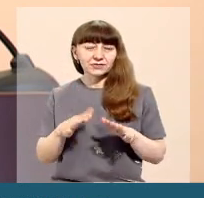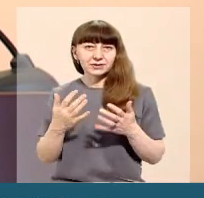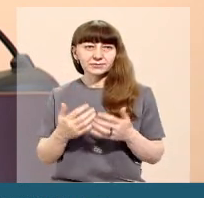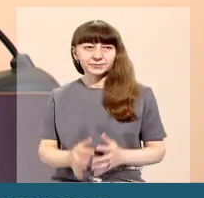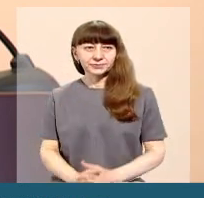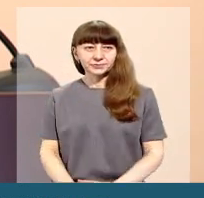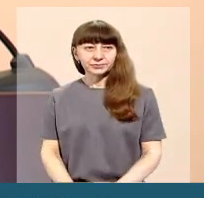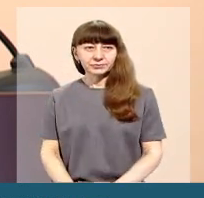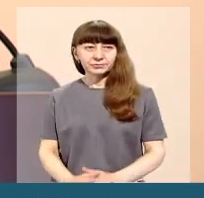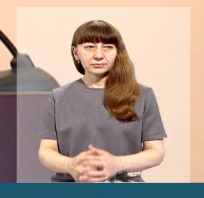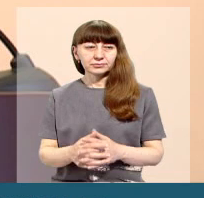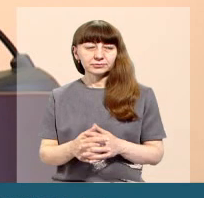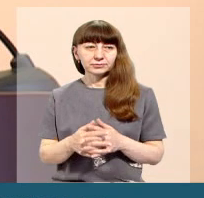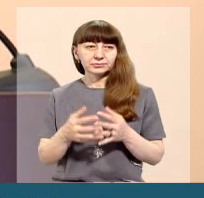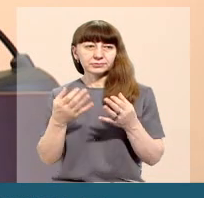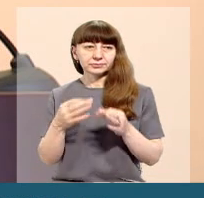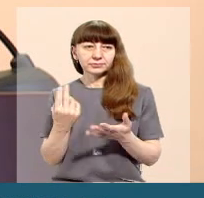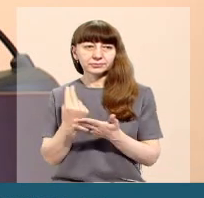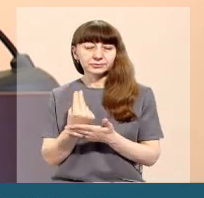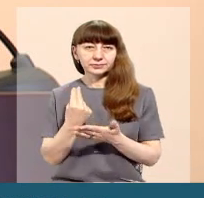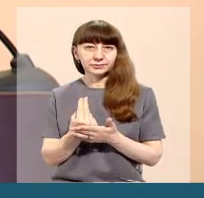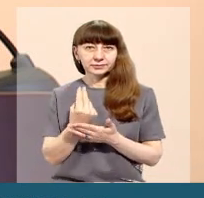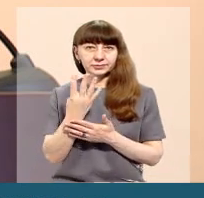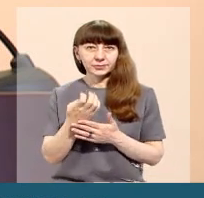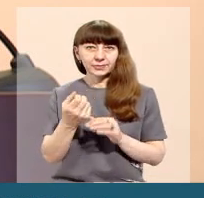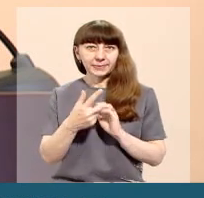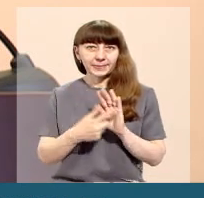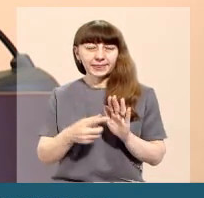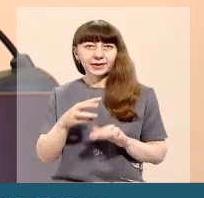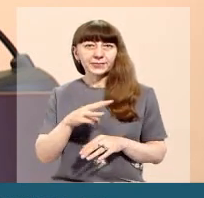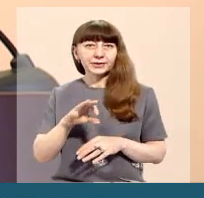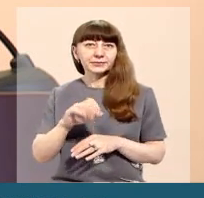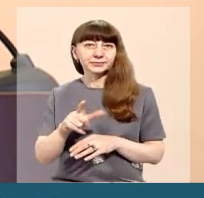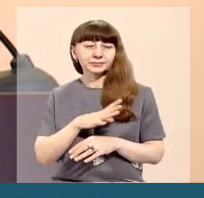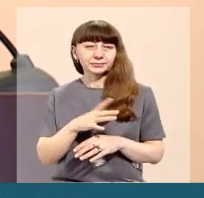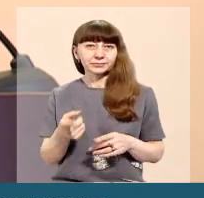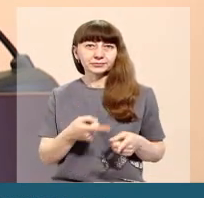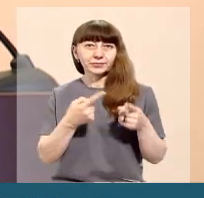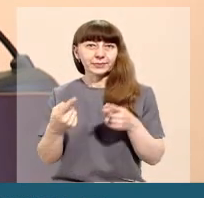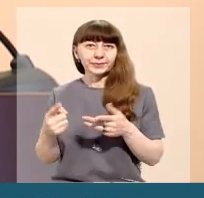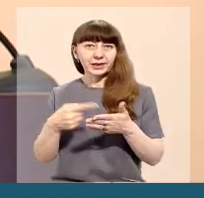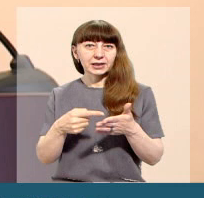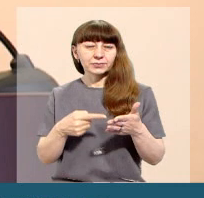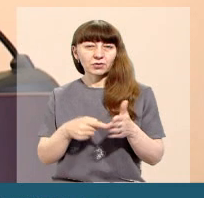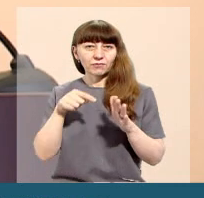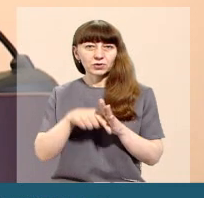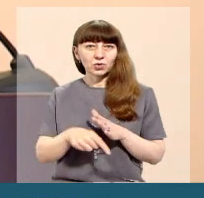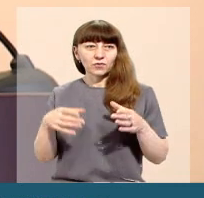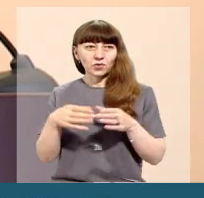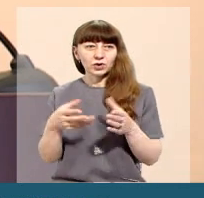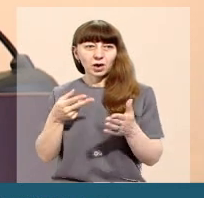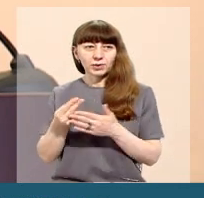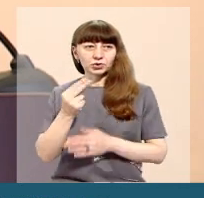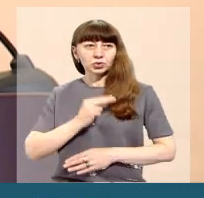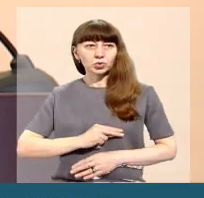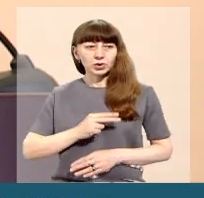кредита. Высвободившиеся средства в сумме 417 миллионов тенге были перераспределены внутри фонда оплаты труда